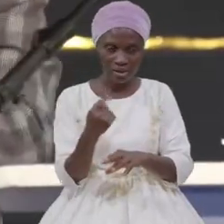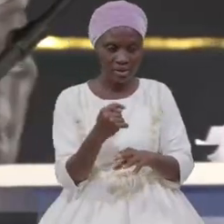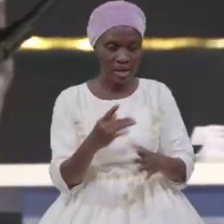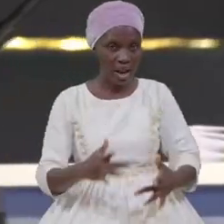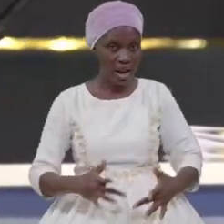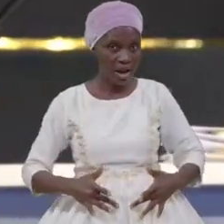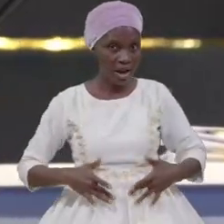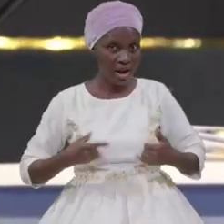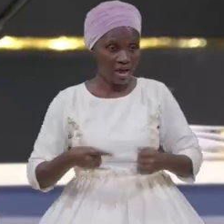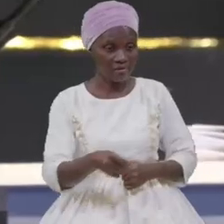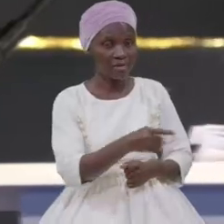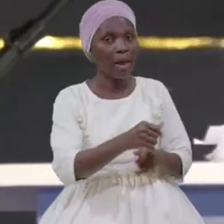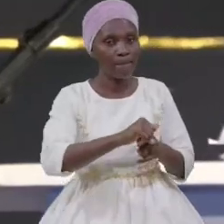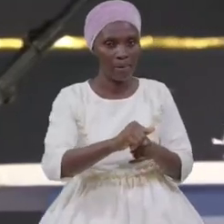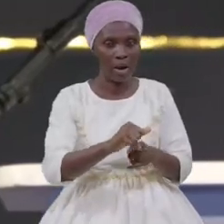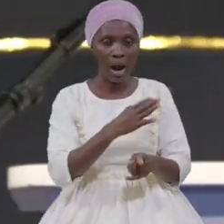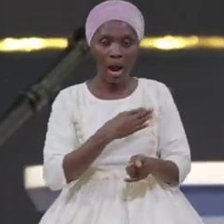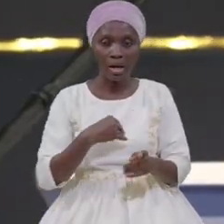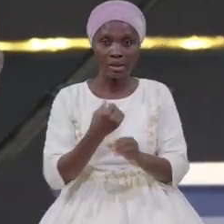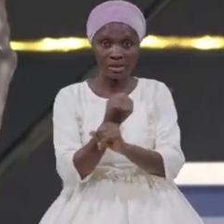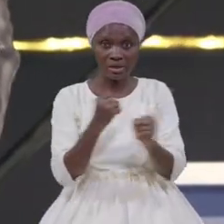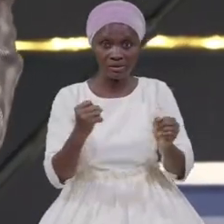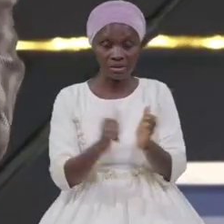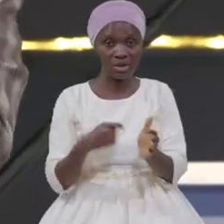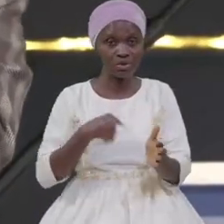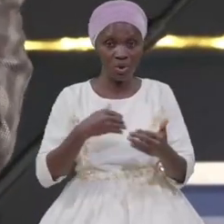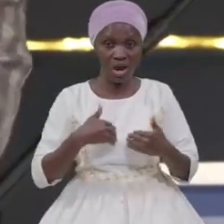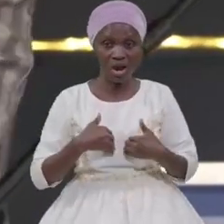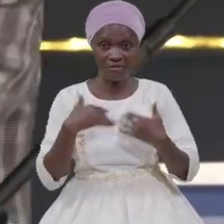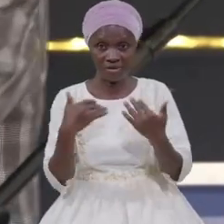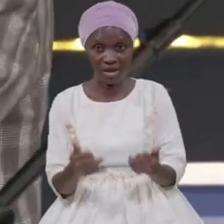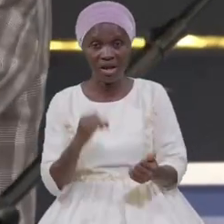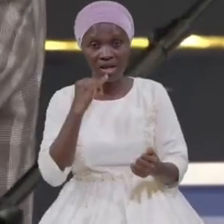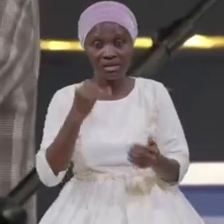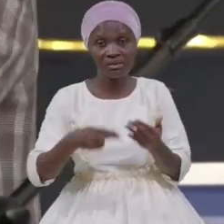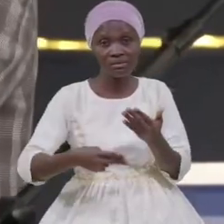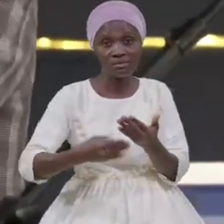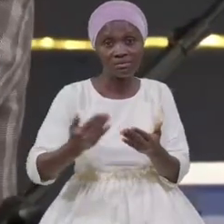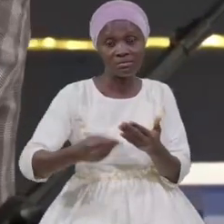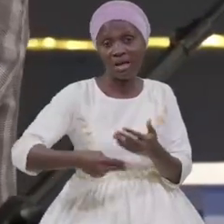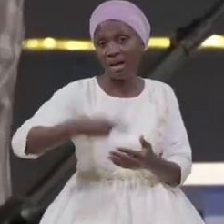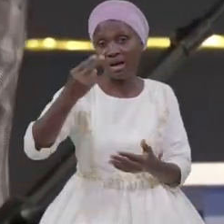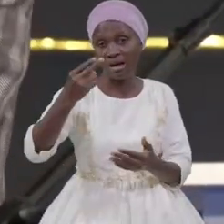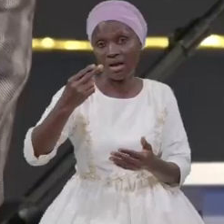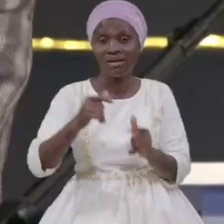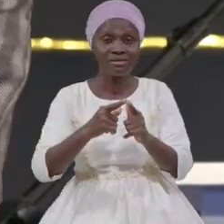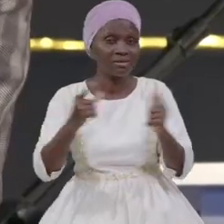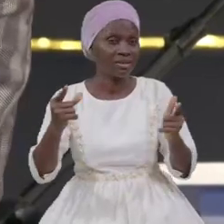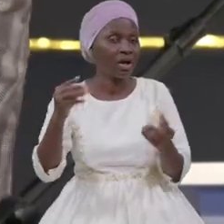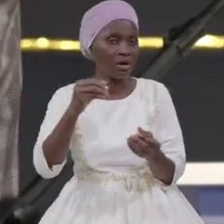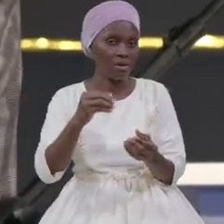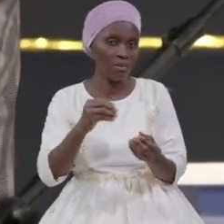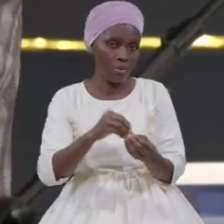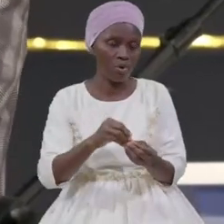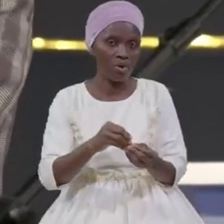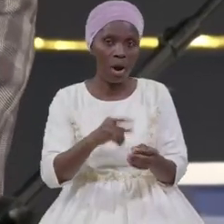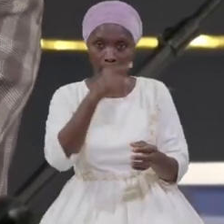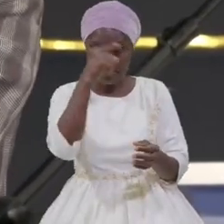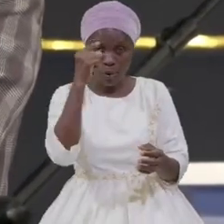nous avons maintenant est plus élevé, est plus grand. Parce que Christ est maintenant